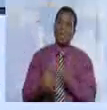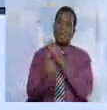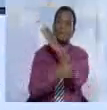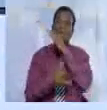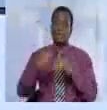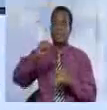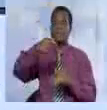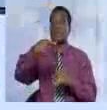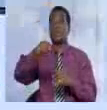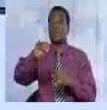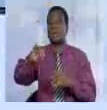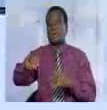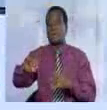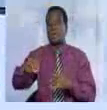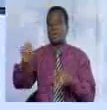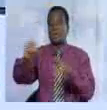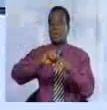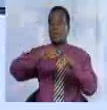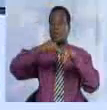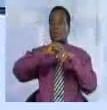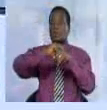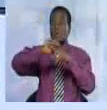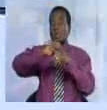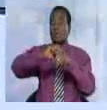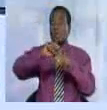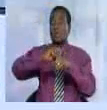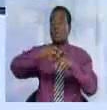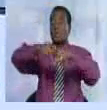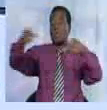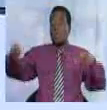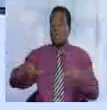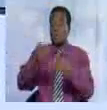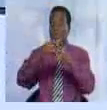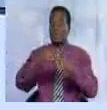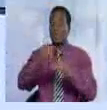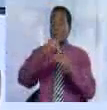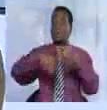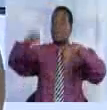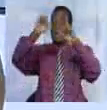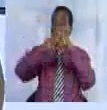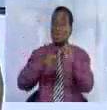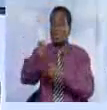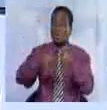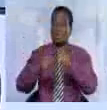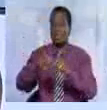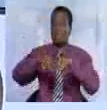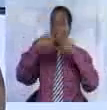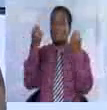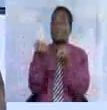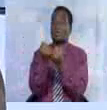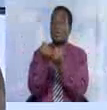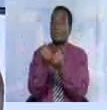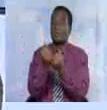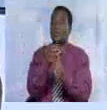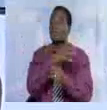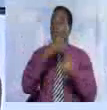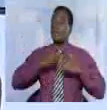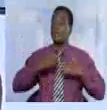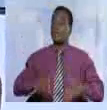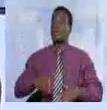Haï, la fête de l'IAM occupe une place importante dans la gestion de la société. Ces festivités, à la fois physiques